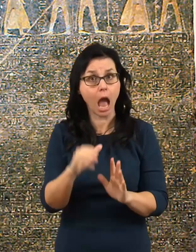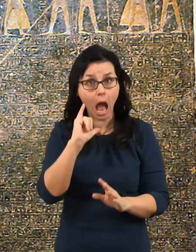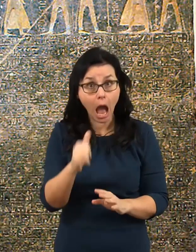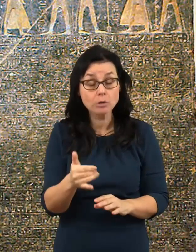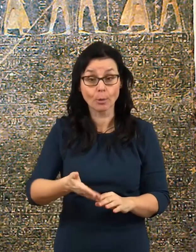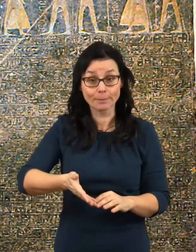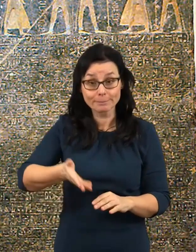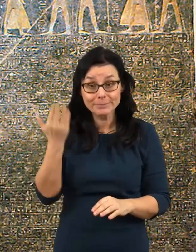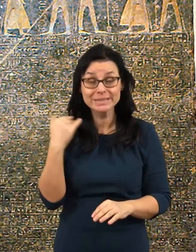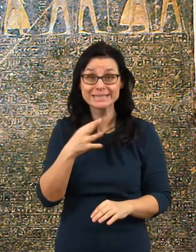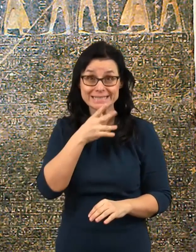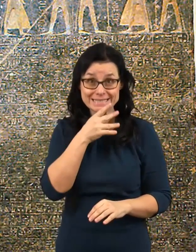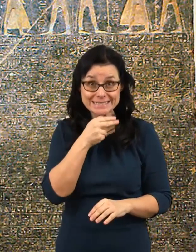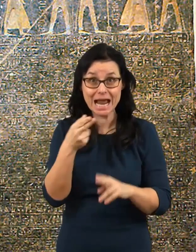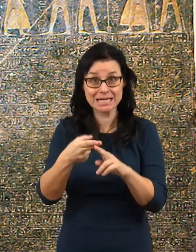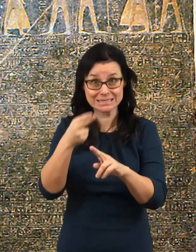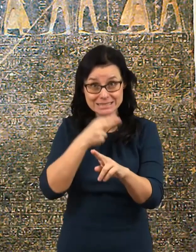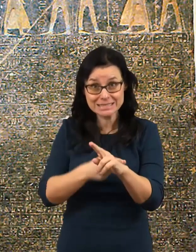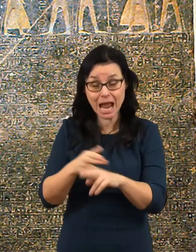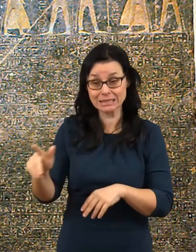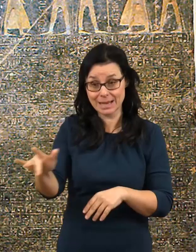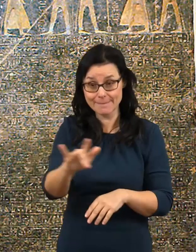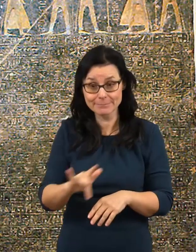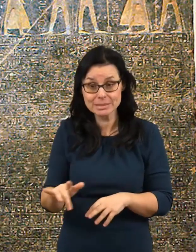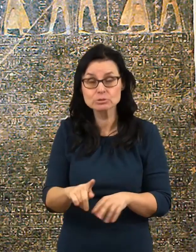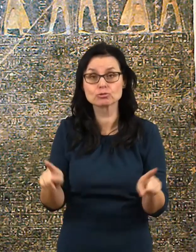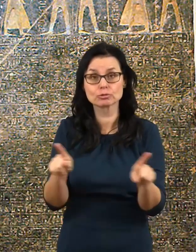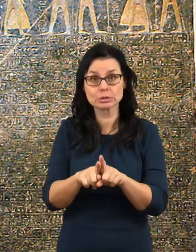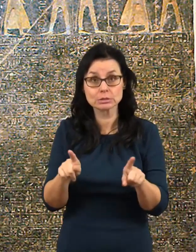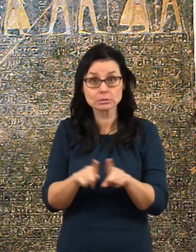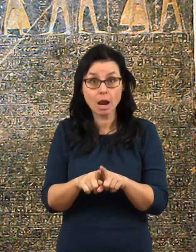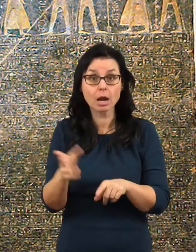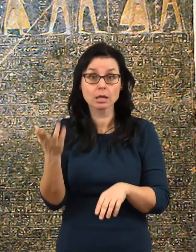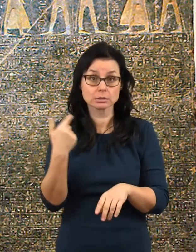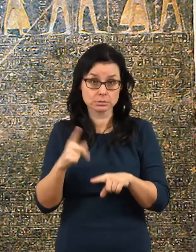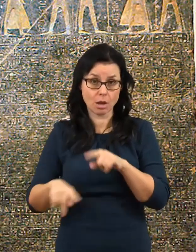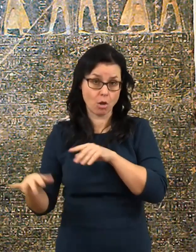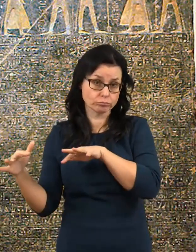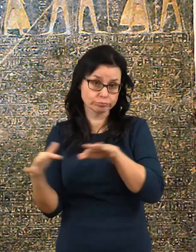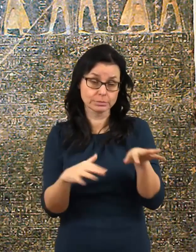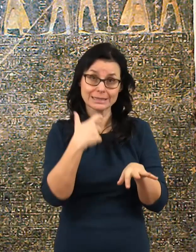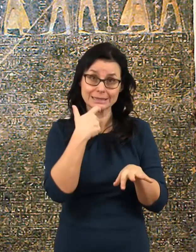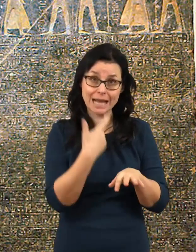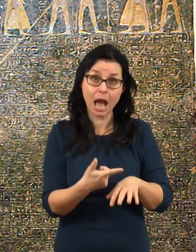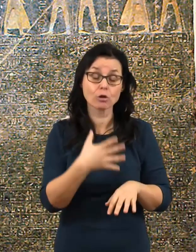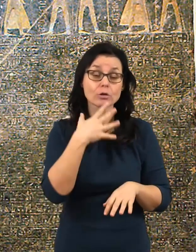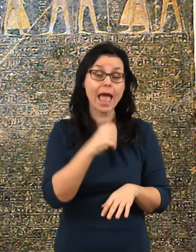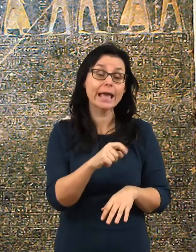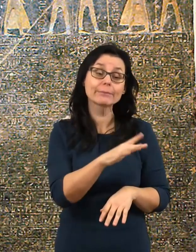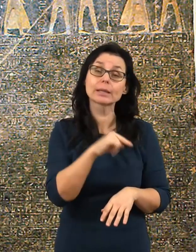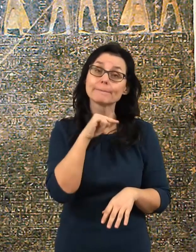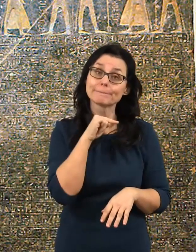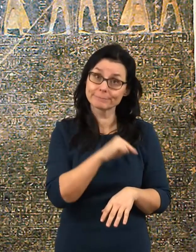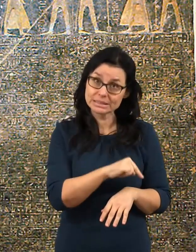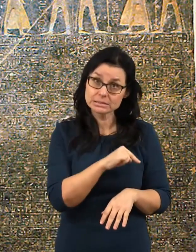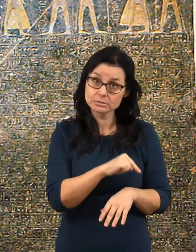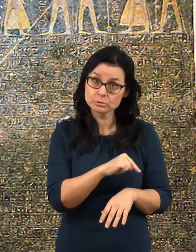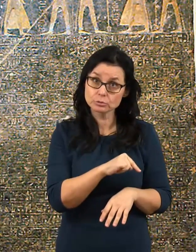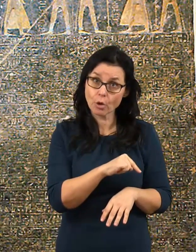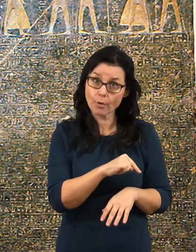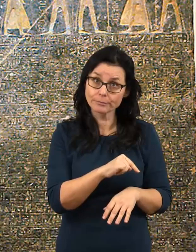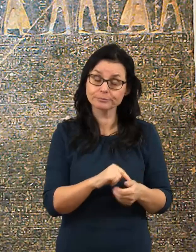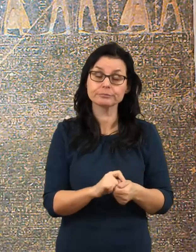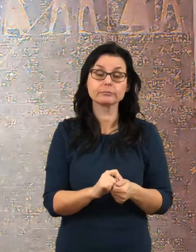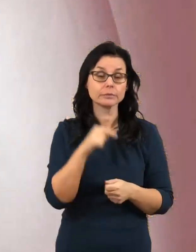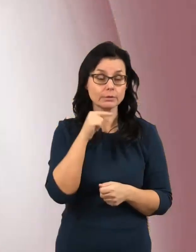měl svoje místo. Izrael měl také svoje místo v Egiptě, podívejte se. Izrael v tom